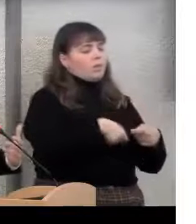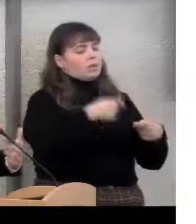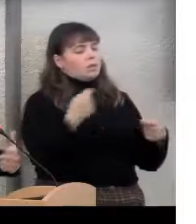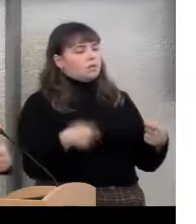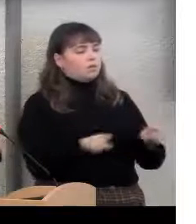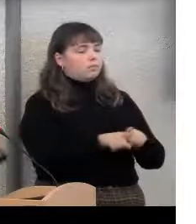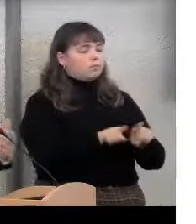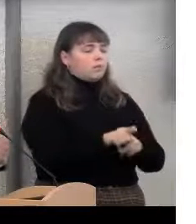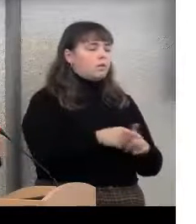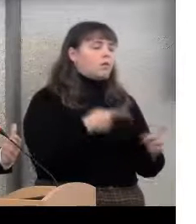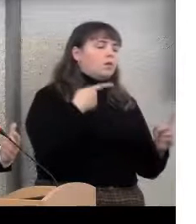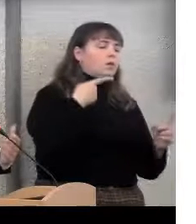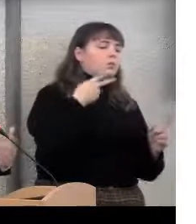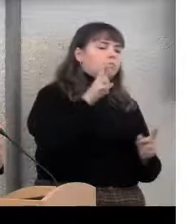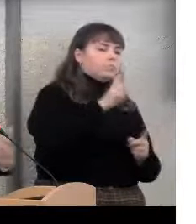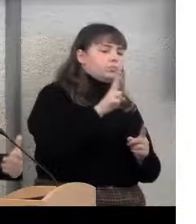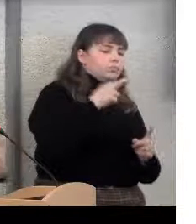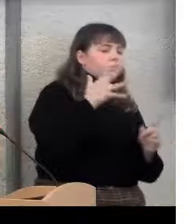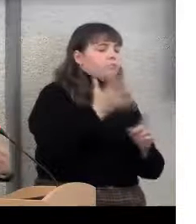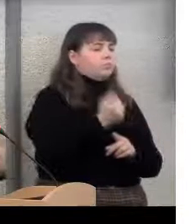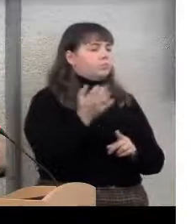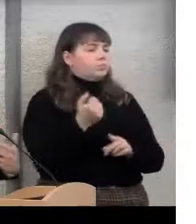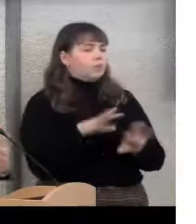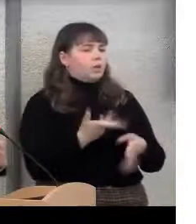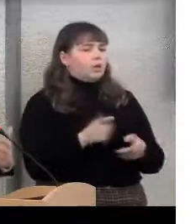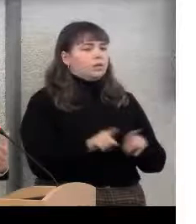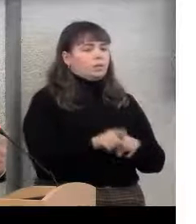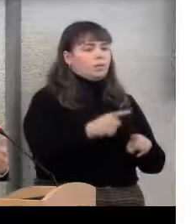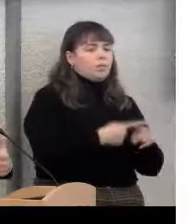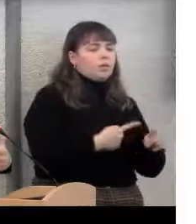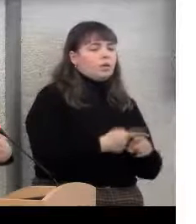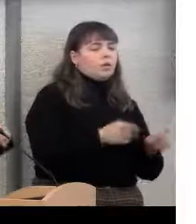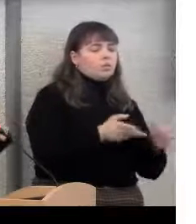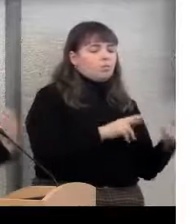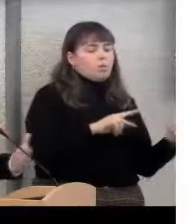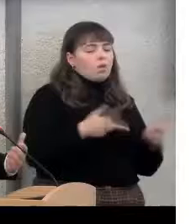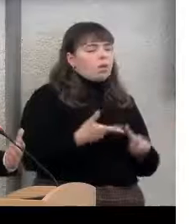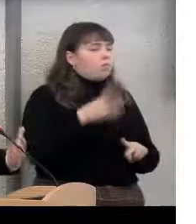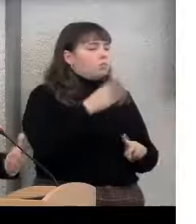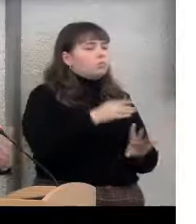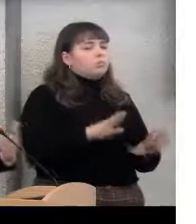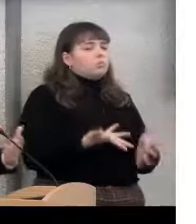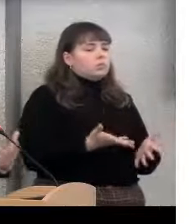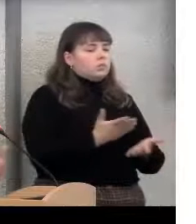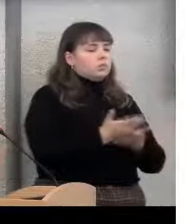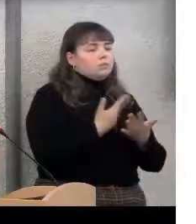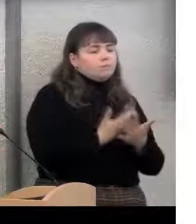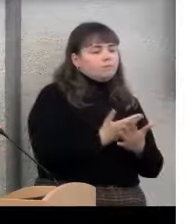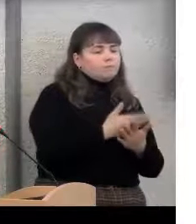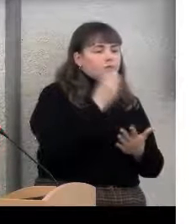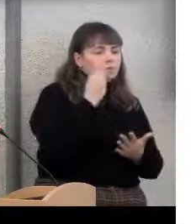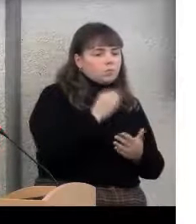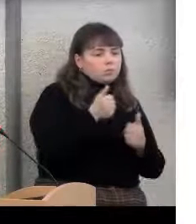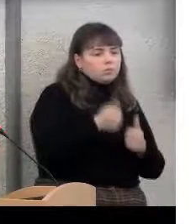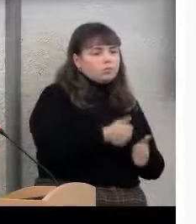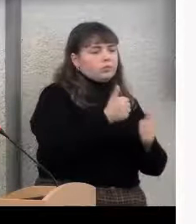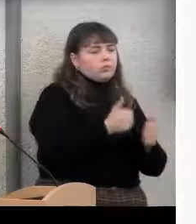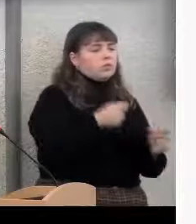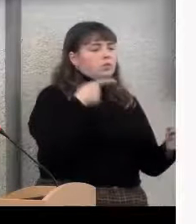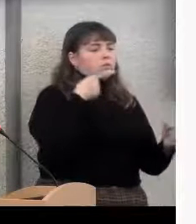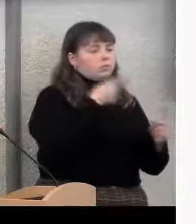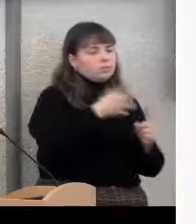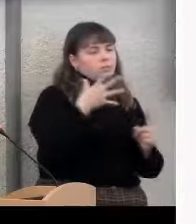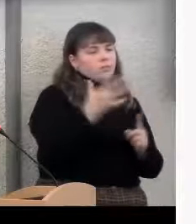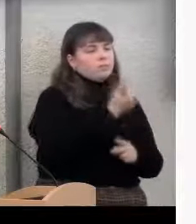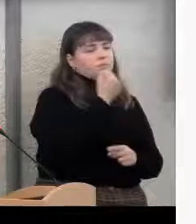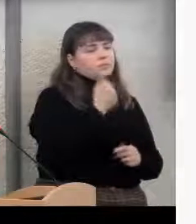siektinius rezultatus, bei pačias priemonės, ką mes dar galėtume pakeisti tose priemonėse, kurios būtų dar efektyvesnės ir padėtų pasiekti išsikeltus